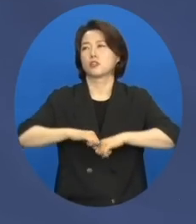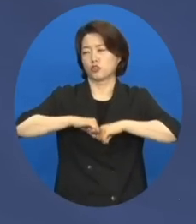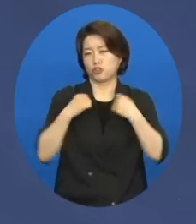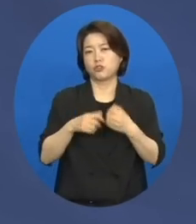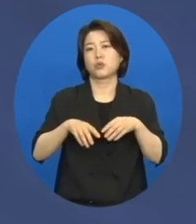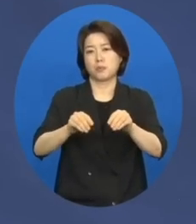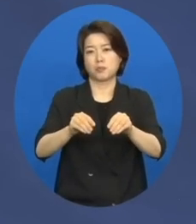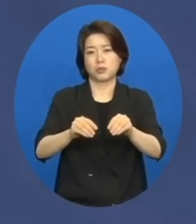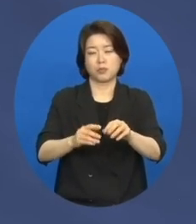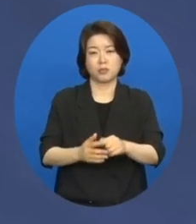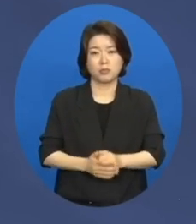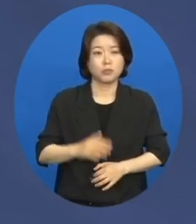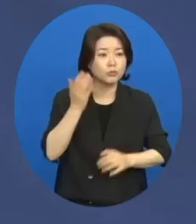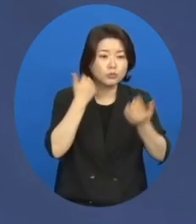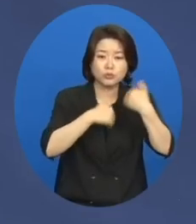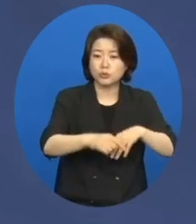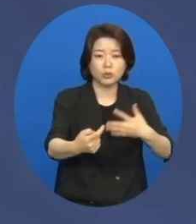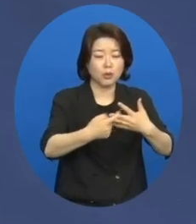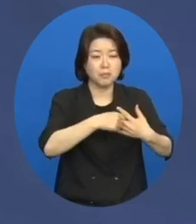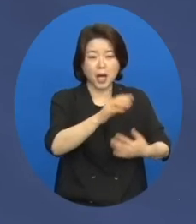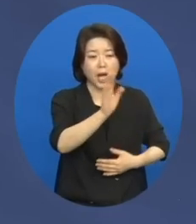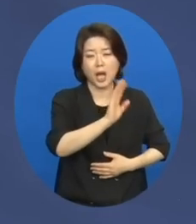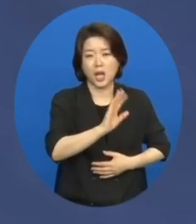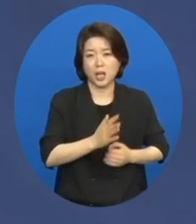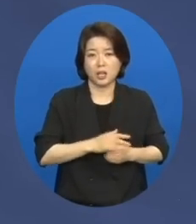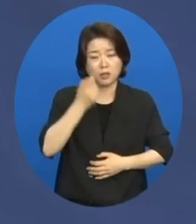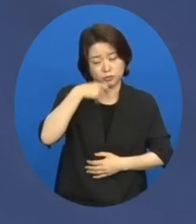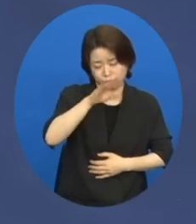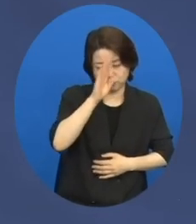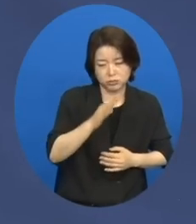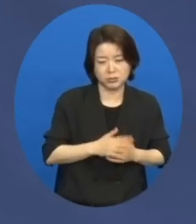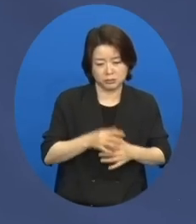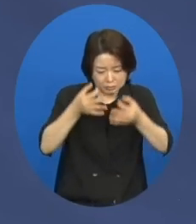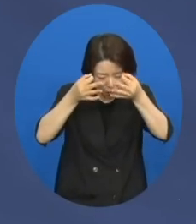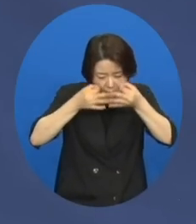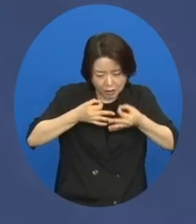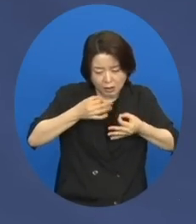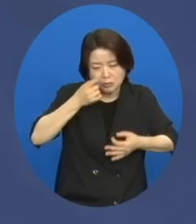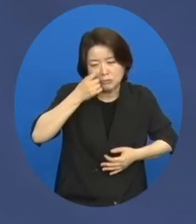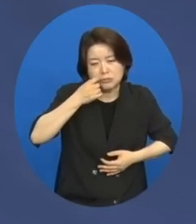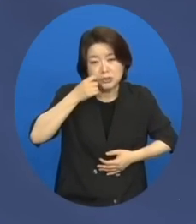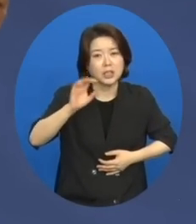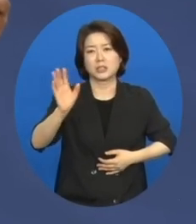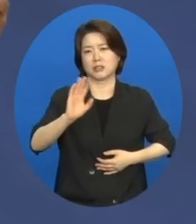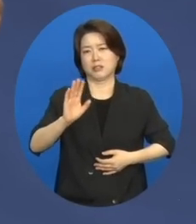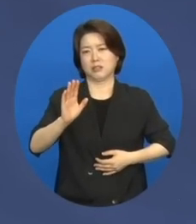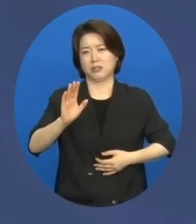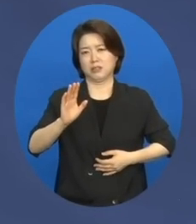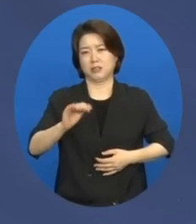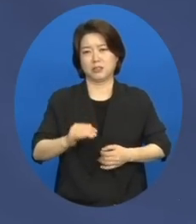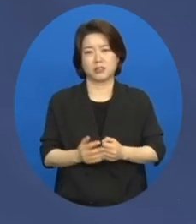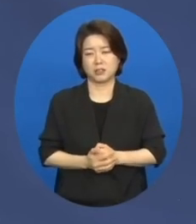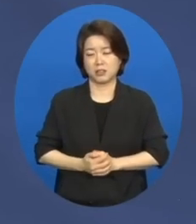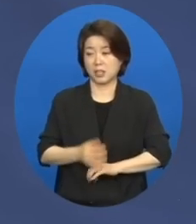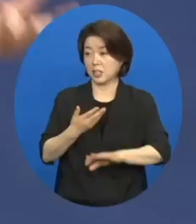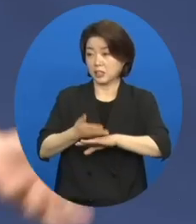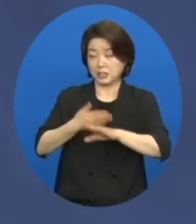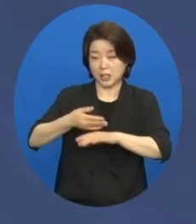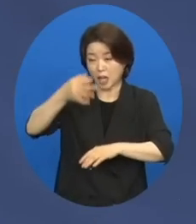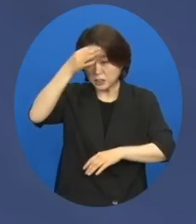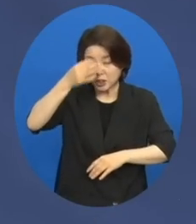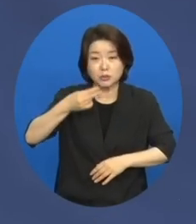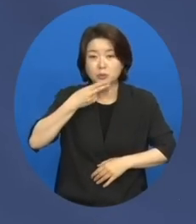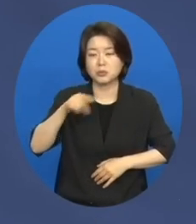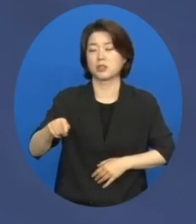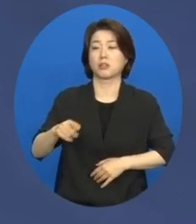안 알아줘도 거기에 뭐 우울증 걸린다거나 뭐 연민에 빠진다거나 이런 정도는 그래도 다른 재주는 없는데 그 재주는